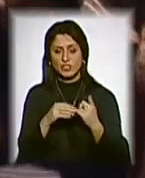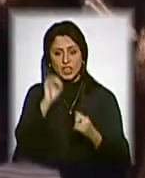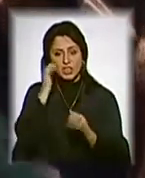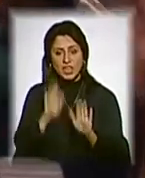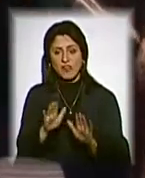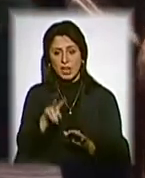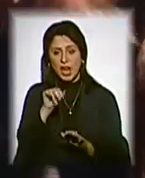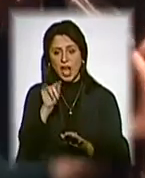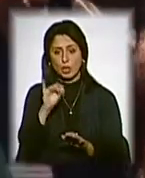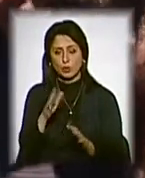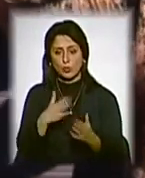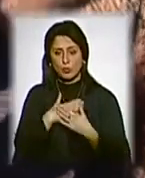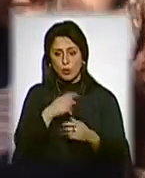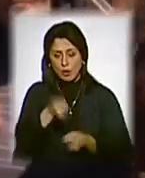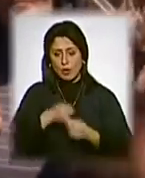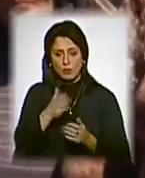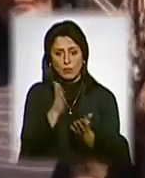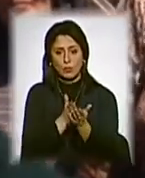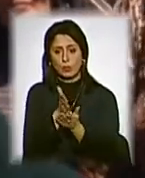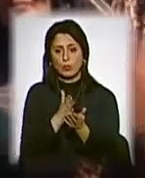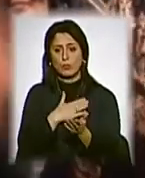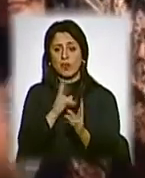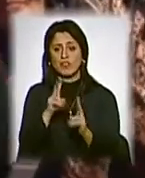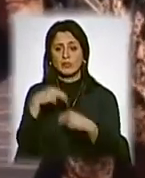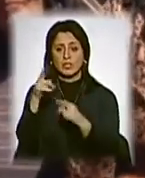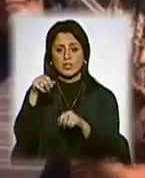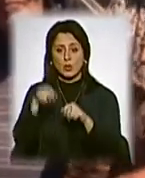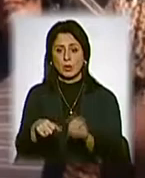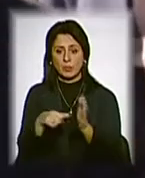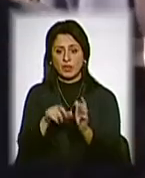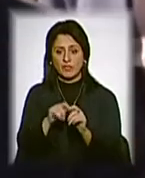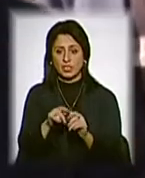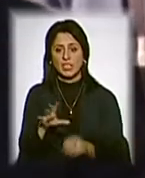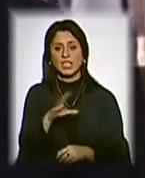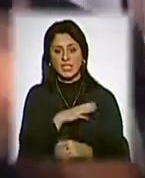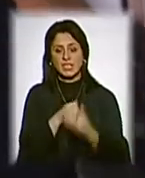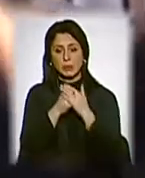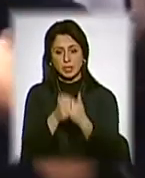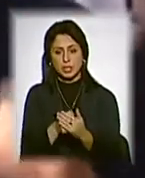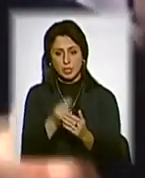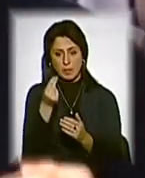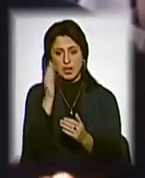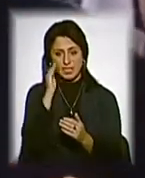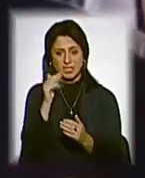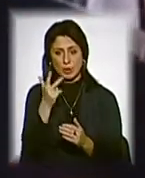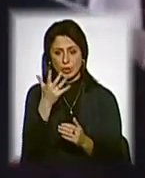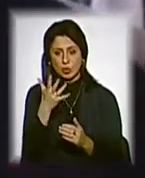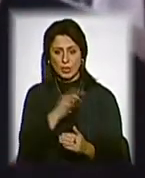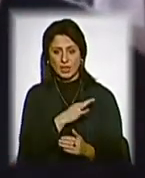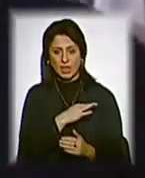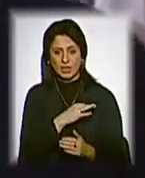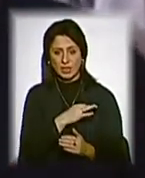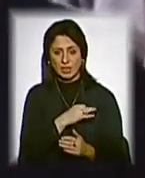დავბერდით ლაითურში, ჩვენ მუშაობ ამუშავებით ამ მიწას, ვინმიცა იმ ინვესტორს ეს მიწა იყო მიღწეული, რომ ფასი იქნებოდა 35